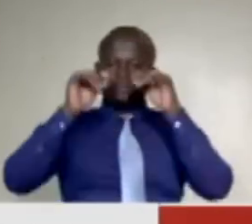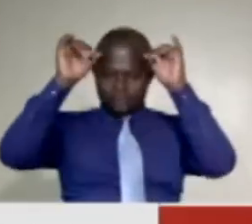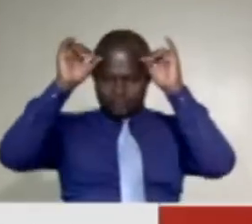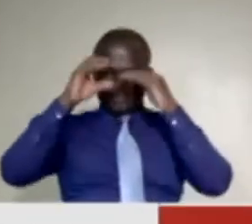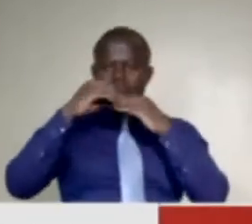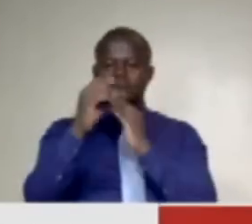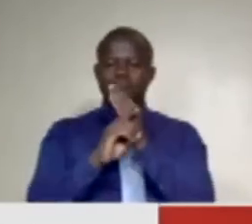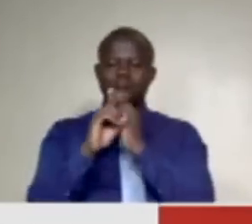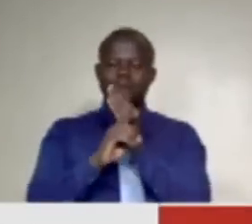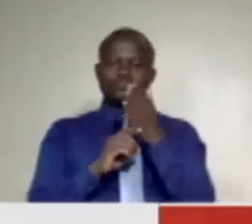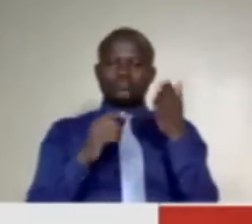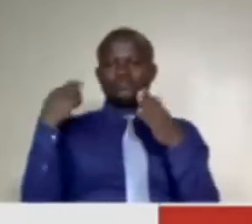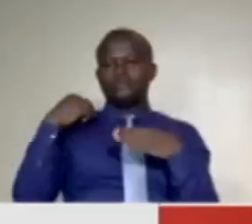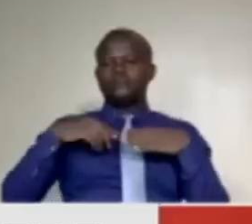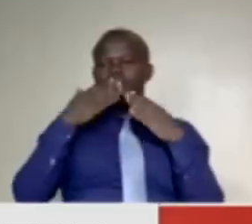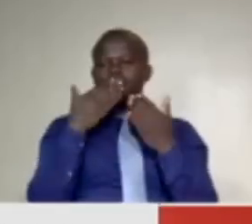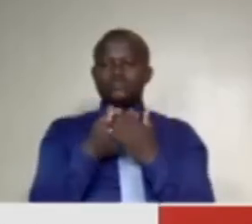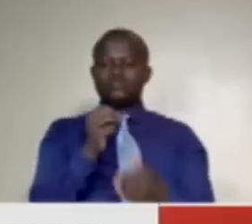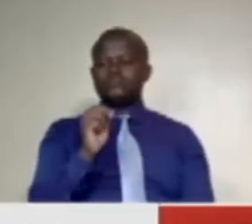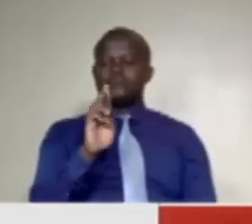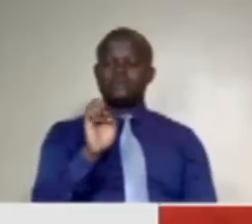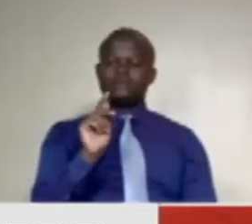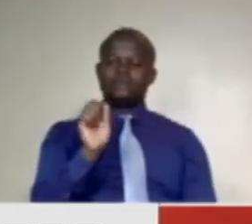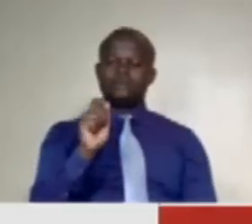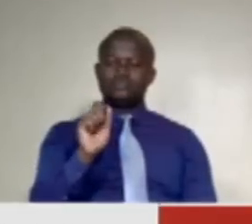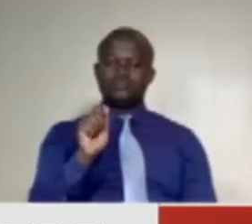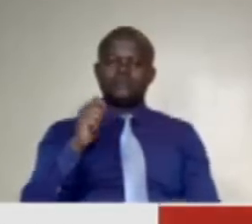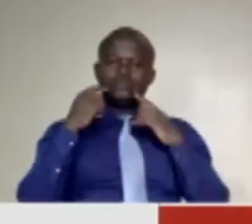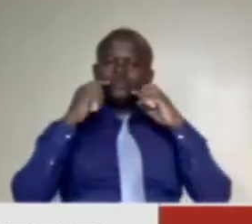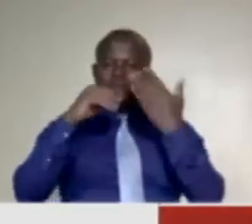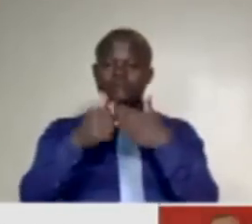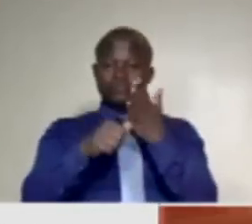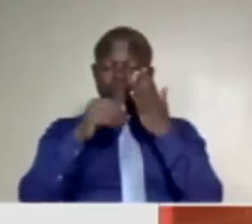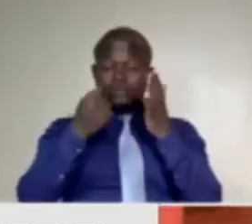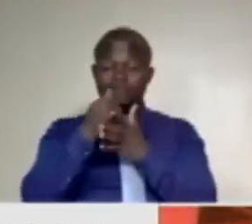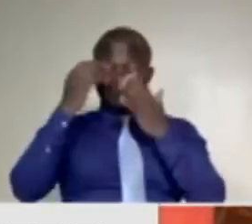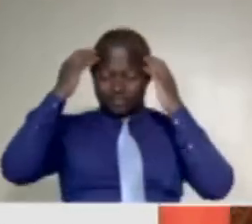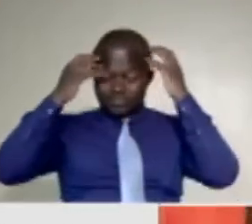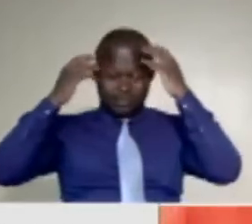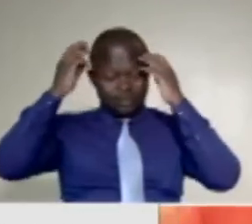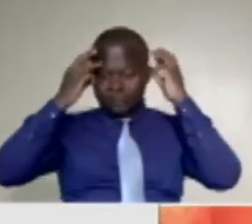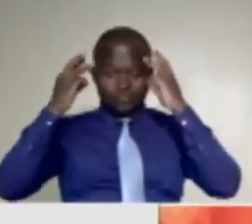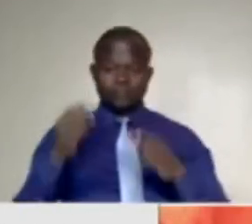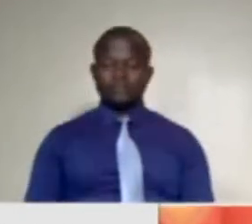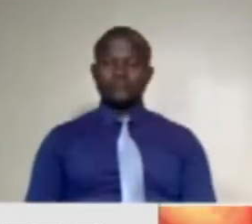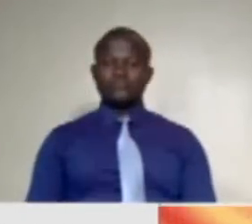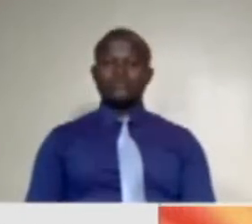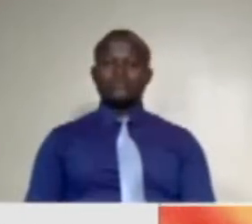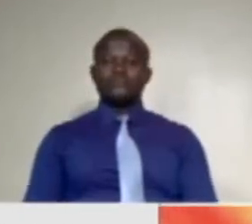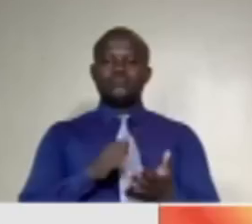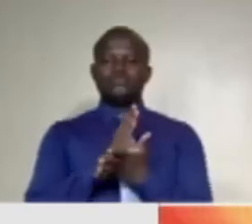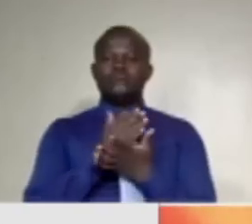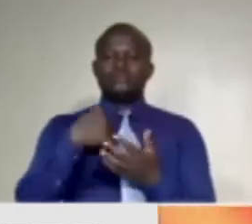Umuyobozi w'aka karere wungirije ushinzwe imibereho myiza y'abaturage muri Katete Juliet avuga ko ari ikibazo gitenkeke. Tukaba mu by'ukuri tumaze kwimura